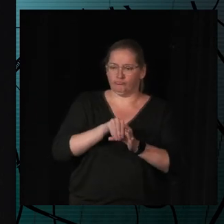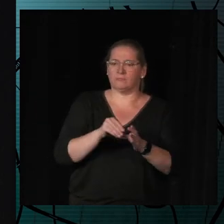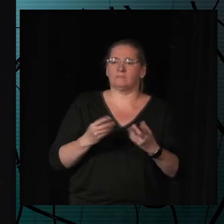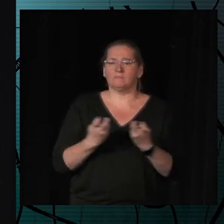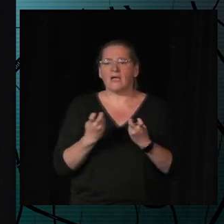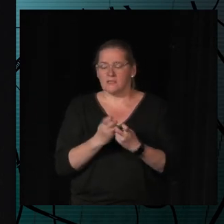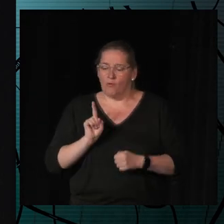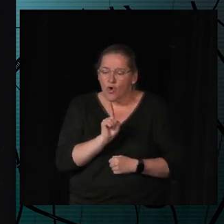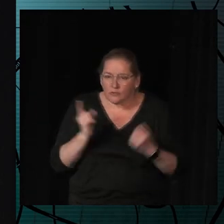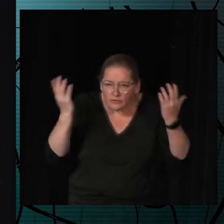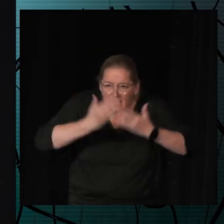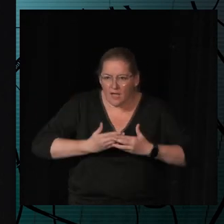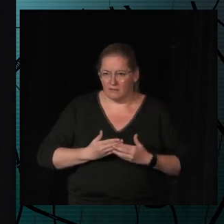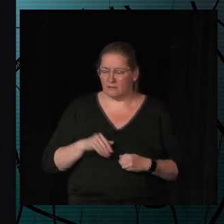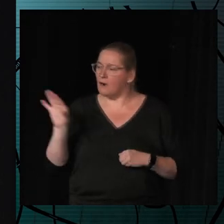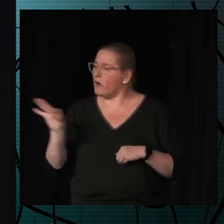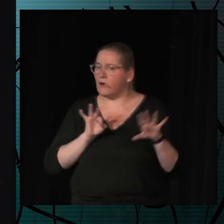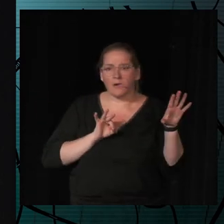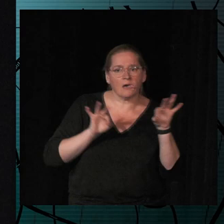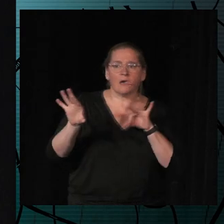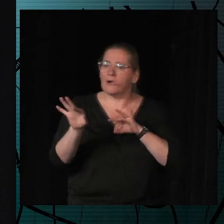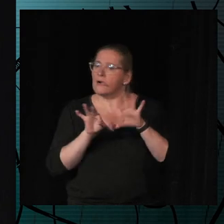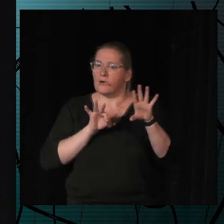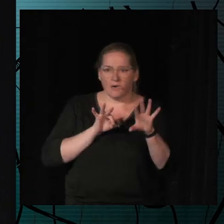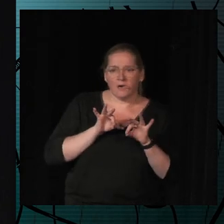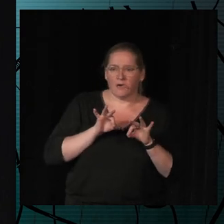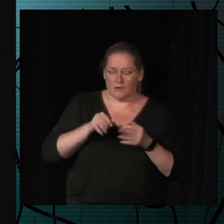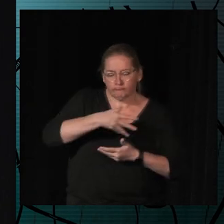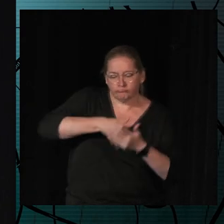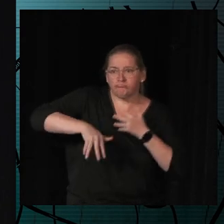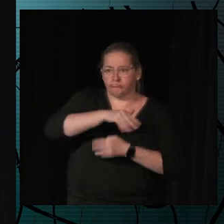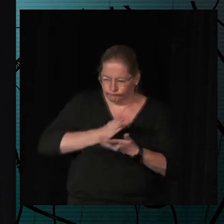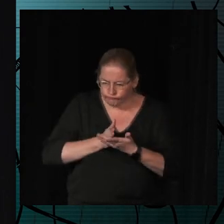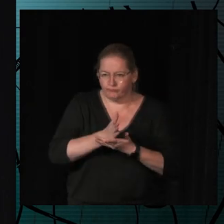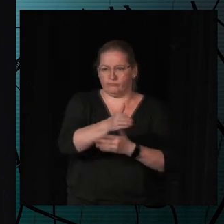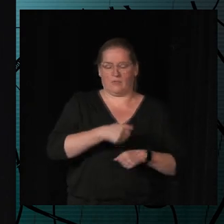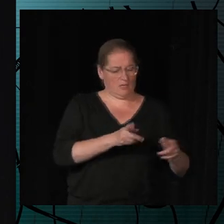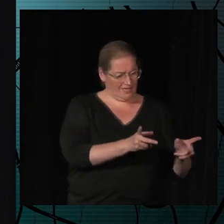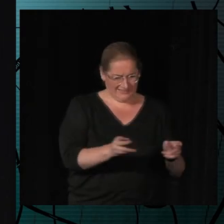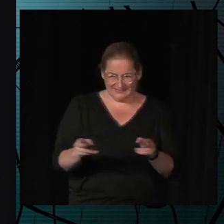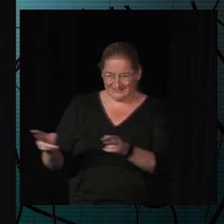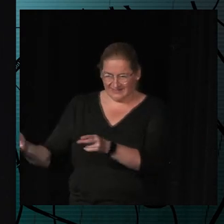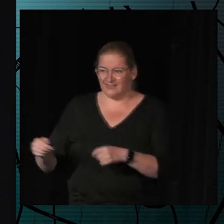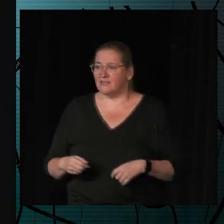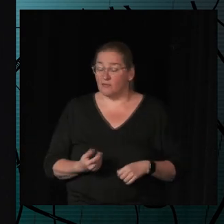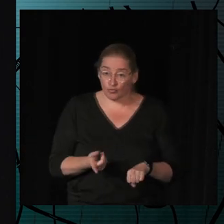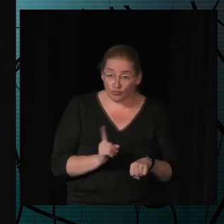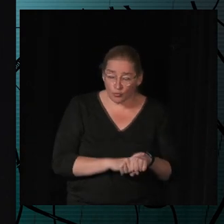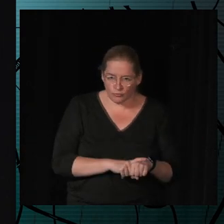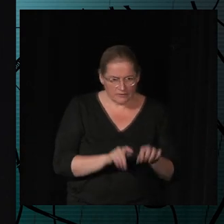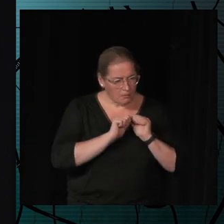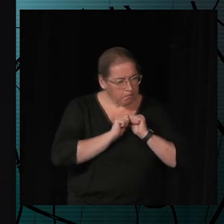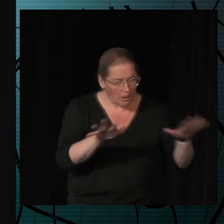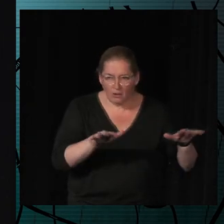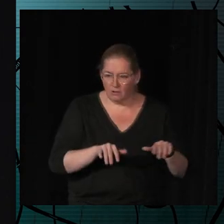de voilà de de d'éléments comme ça de l'histoire du du jeu d'horreur c'est une série qui donc va rencontrer le succès tout de suite en